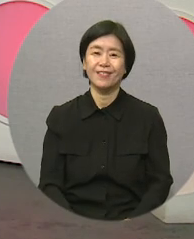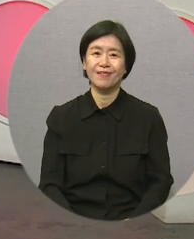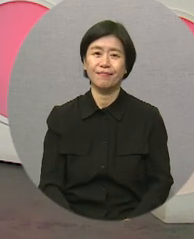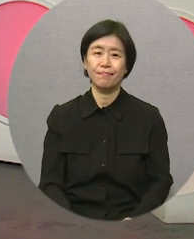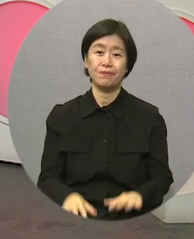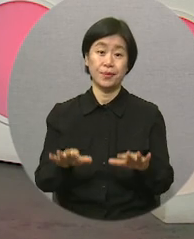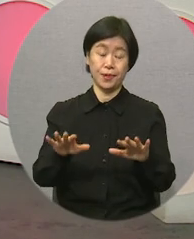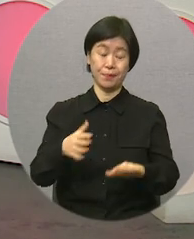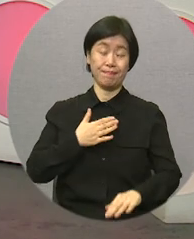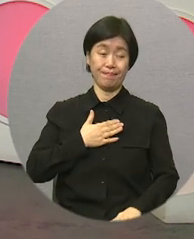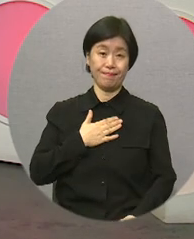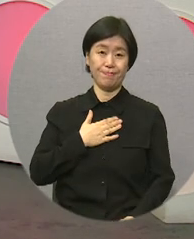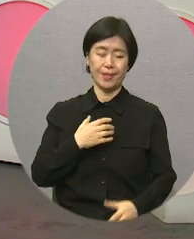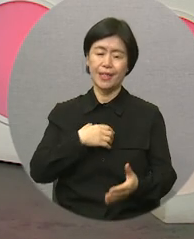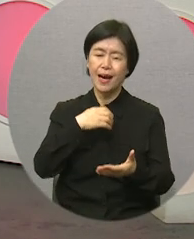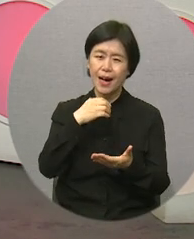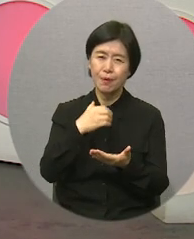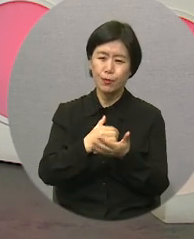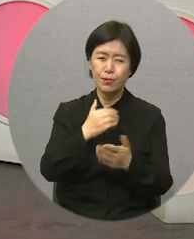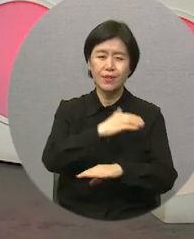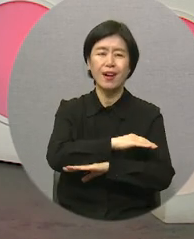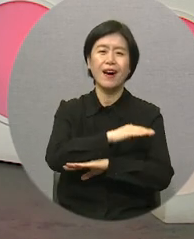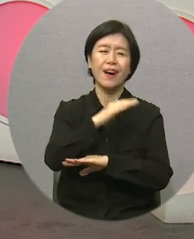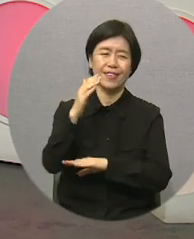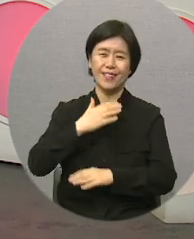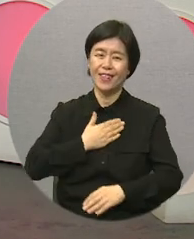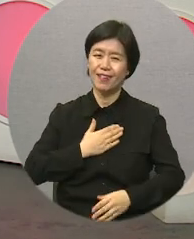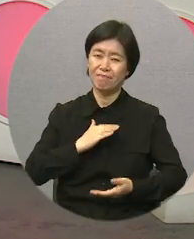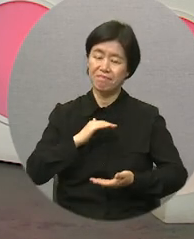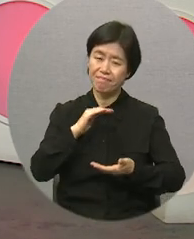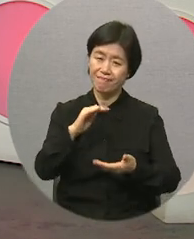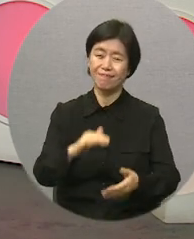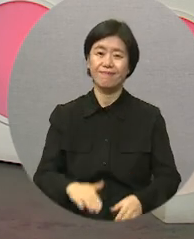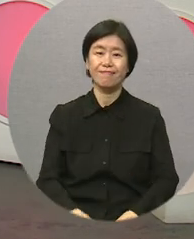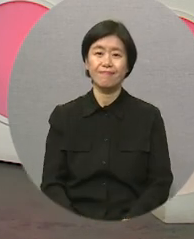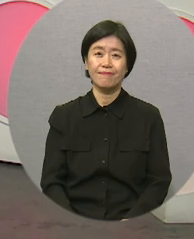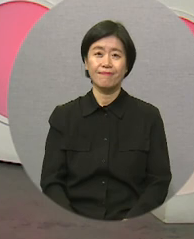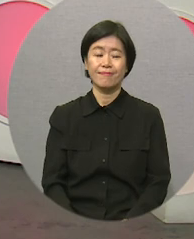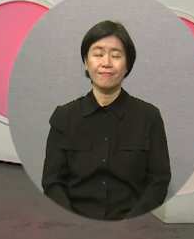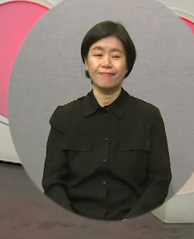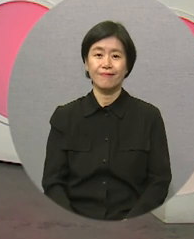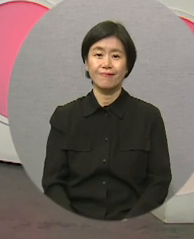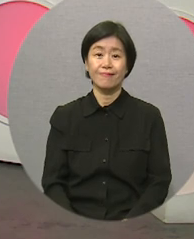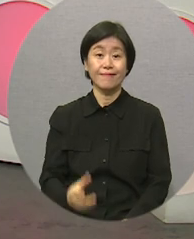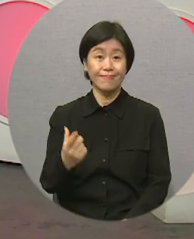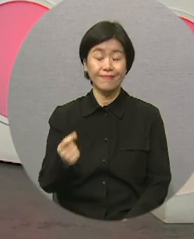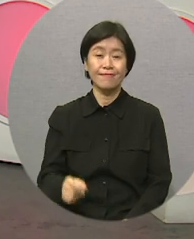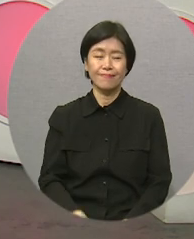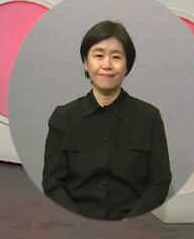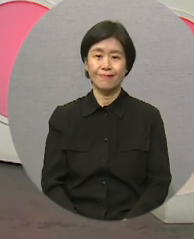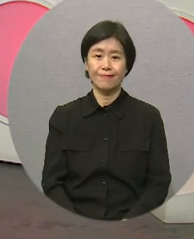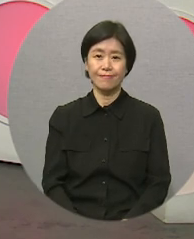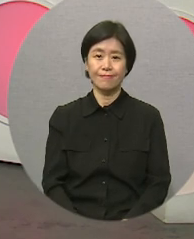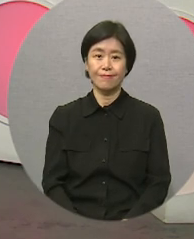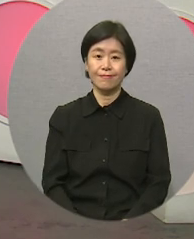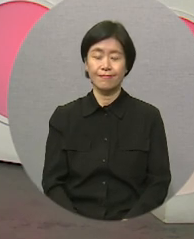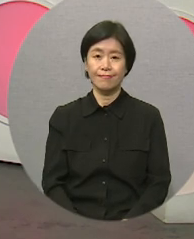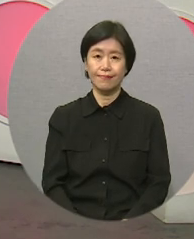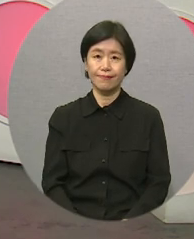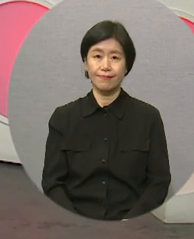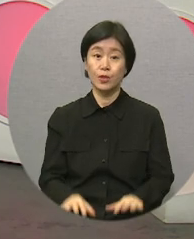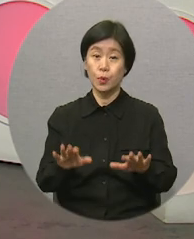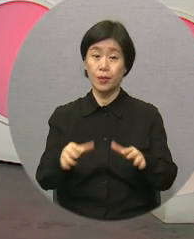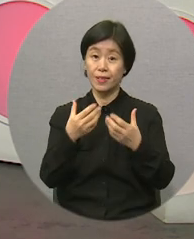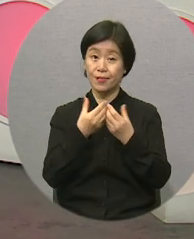오늘 유다니 네. 또 감동 사연 아이고, 하나를 감동 전해드릴 사연이 있구나. 시간입니다. 네. 자, 어떤 감동